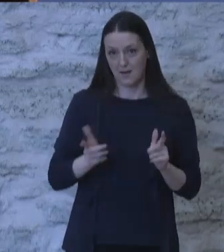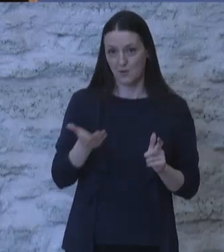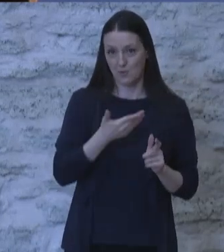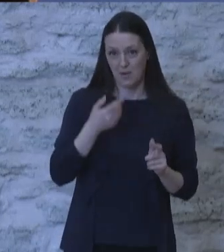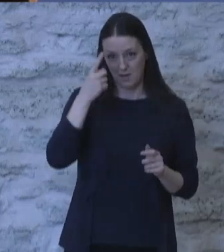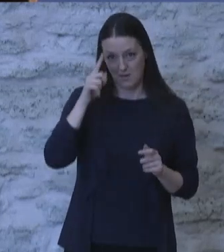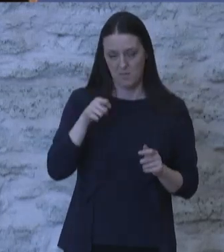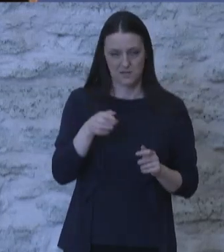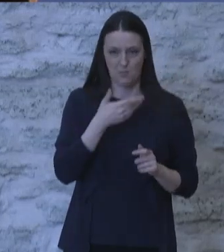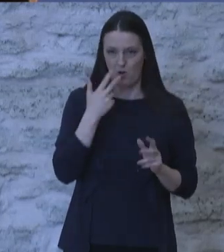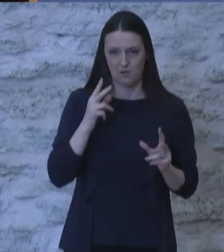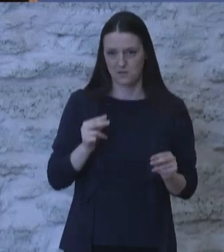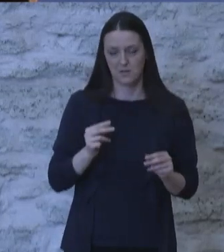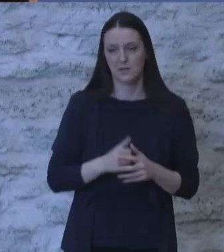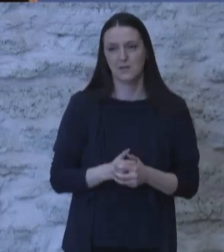et see ei vasta tõele.